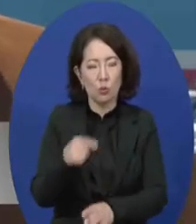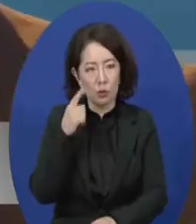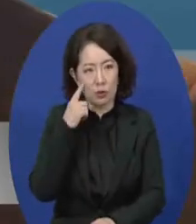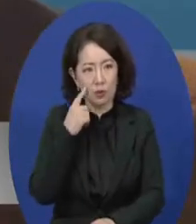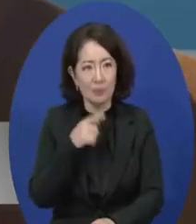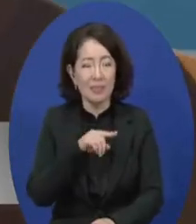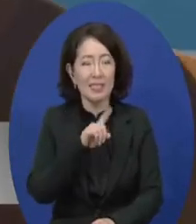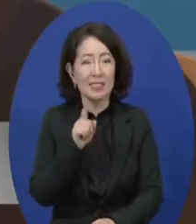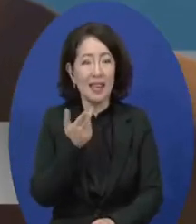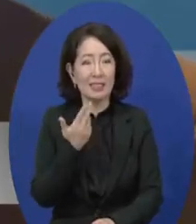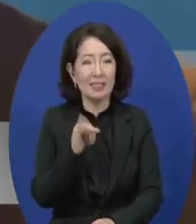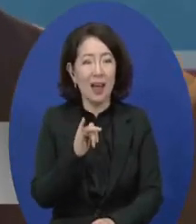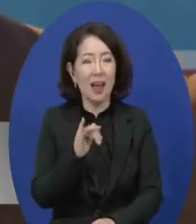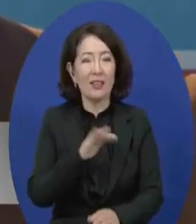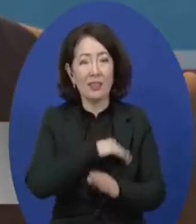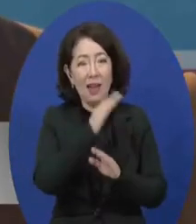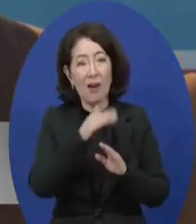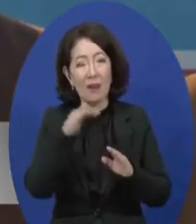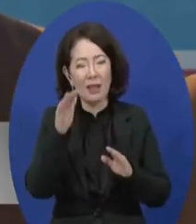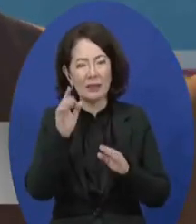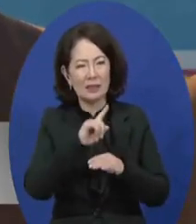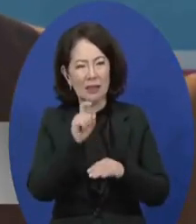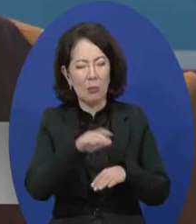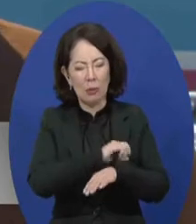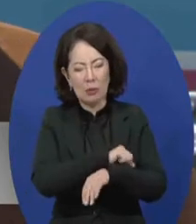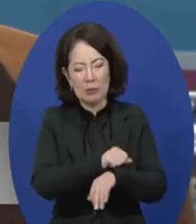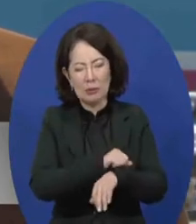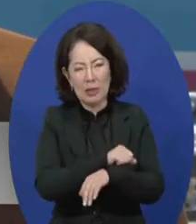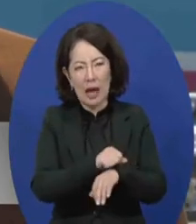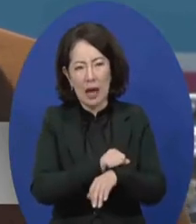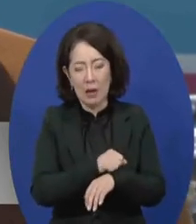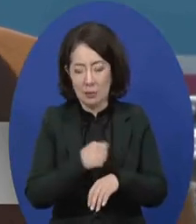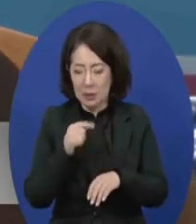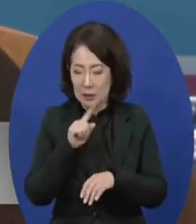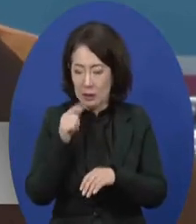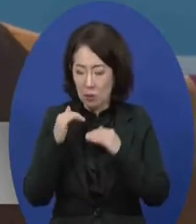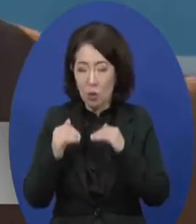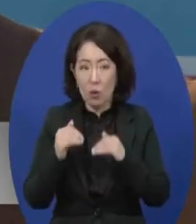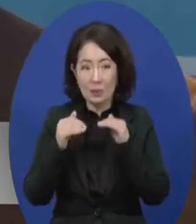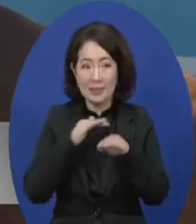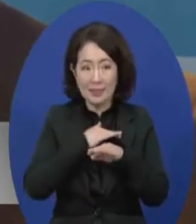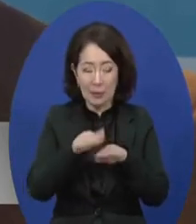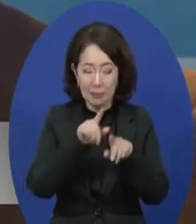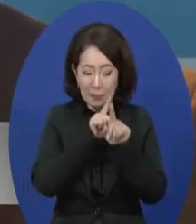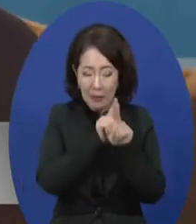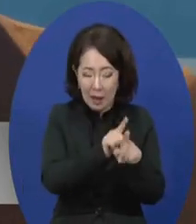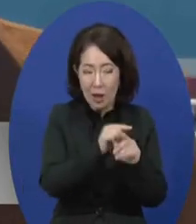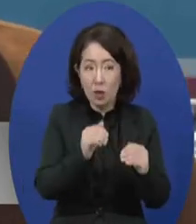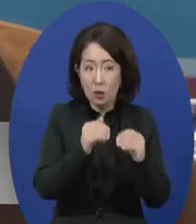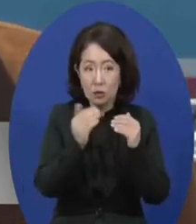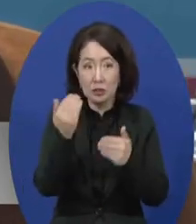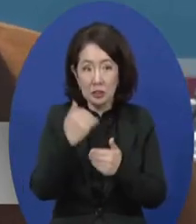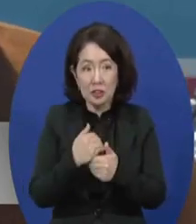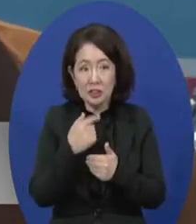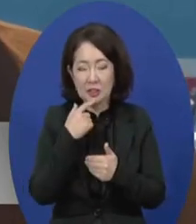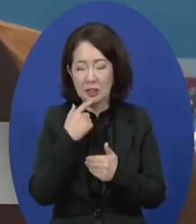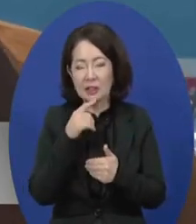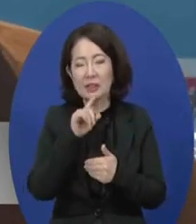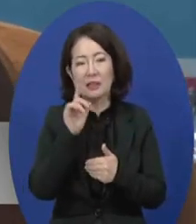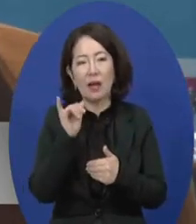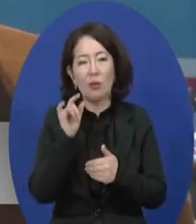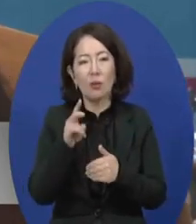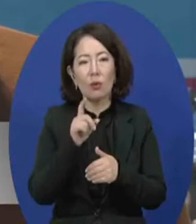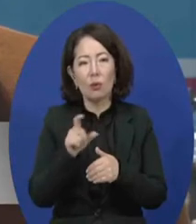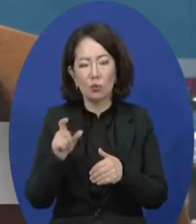байна. Одоо энэ загастан тооны зам байна уу? Маш их бодлоо шүү дээ завханчуудад. Бид нэр одоо хөгжлийн зам дагаж хөгжилд ирнэ гэдэг. Тэгээд